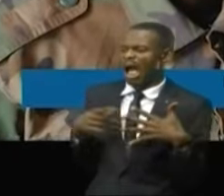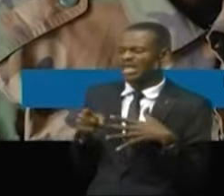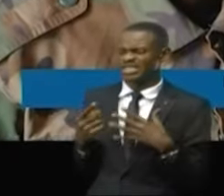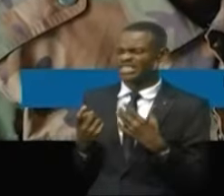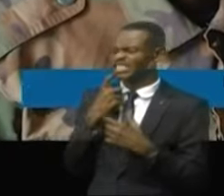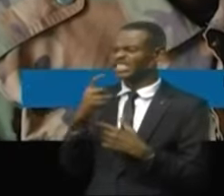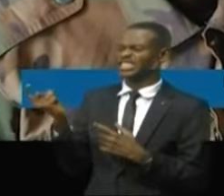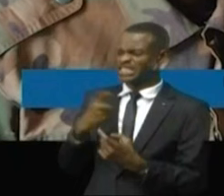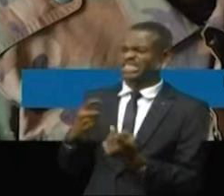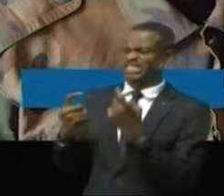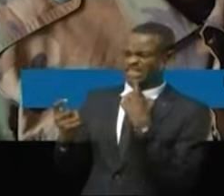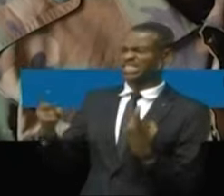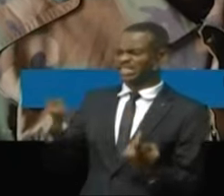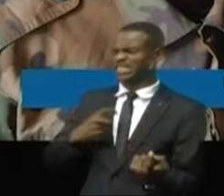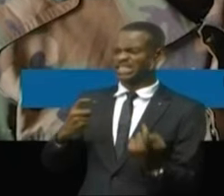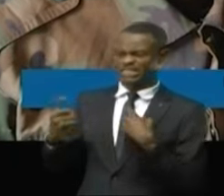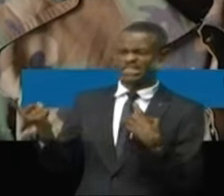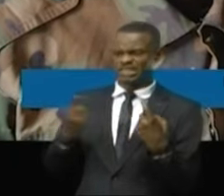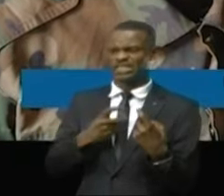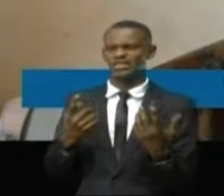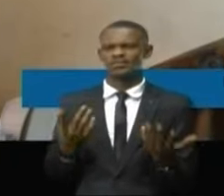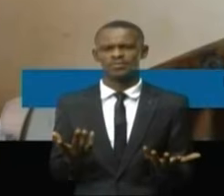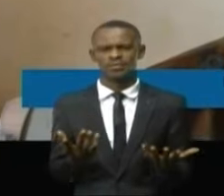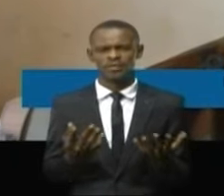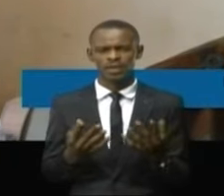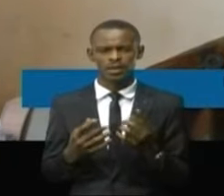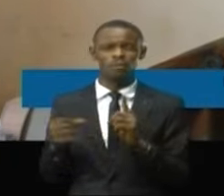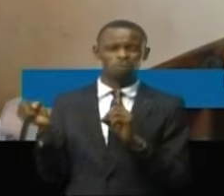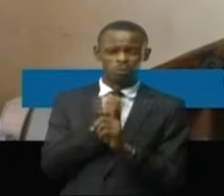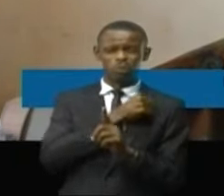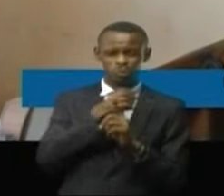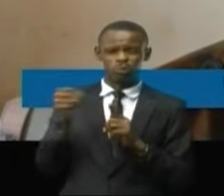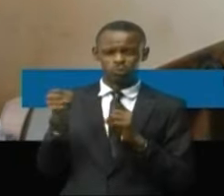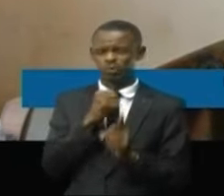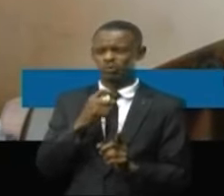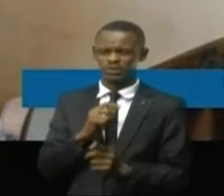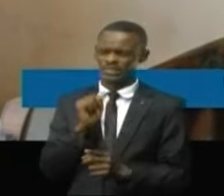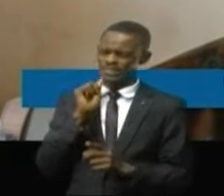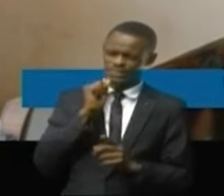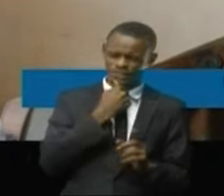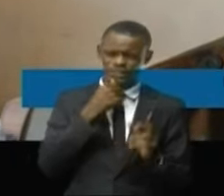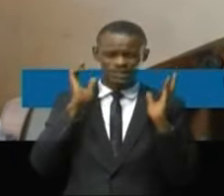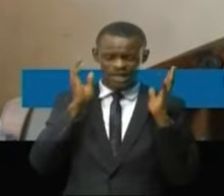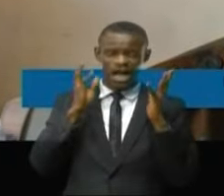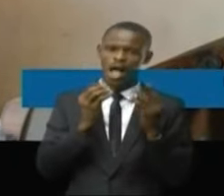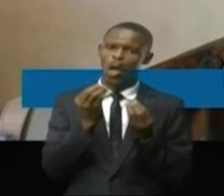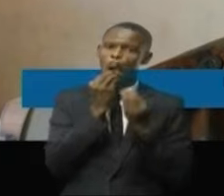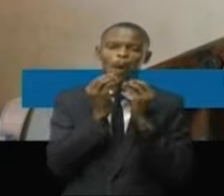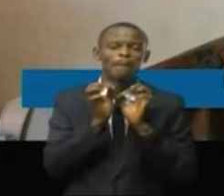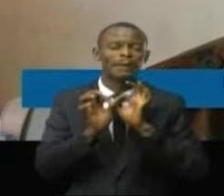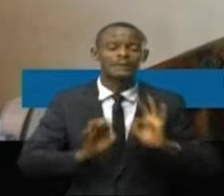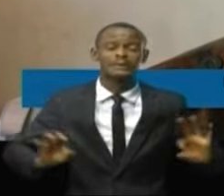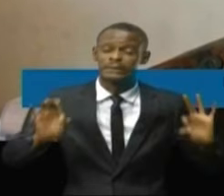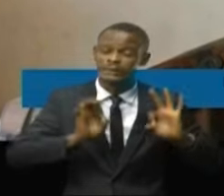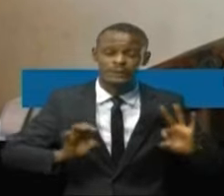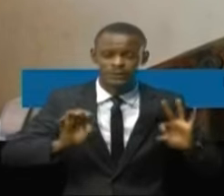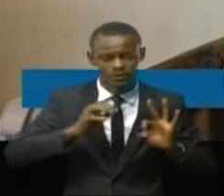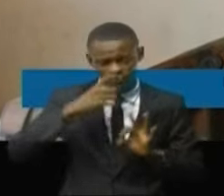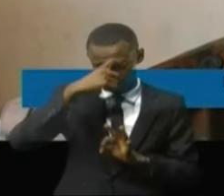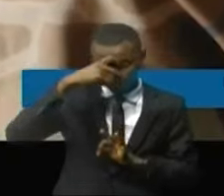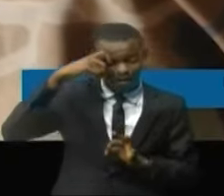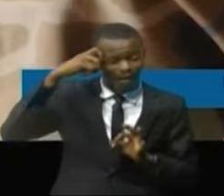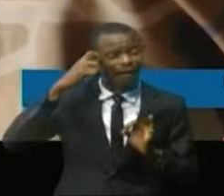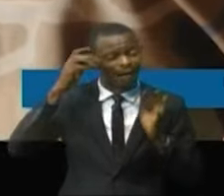Huko walikuwa wananitatiza kunipika, kukula hatukulake, nikaona mimi ile maisha